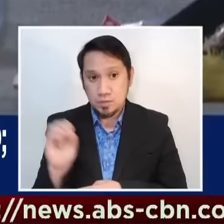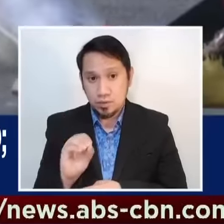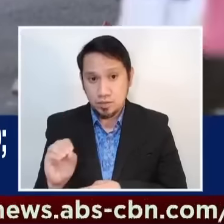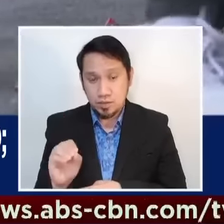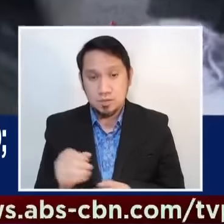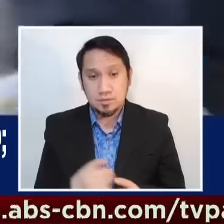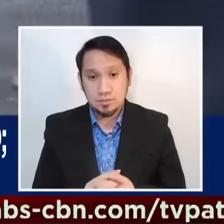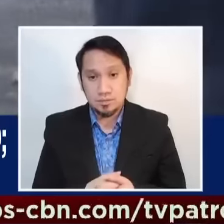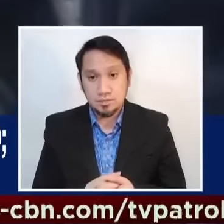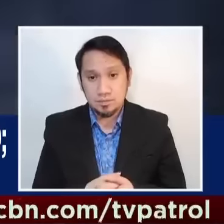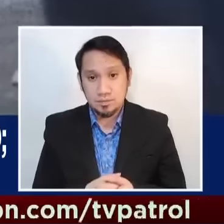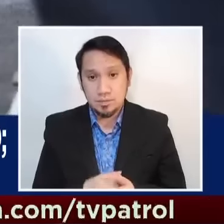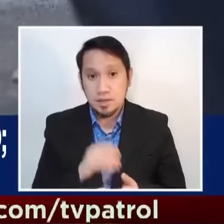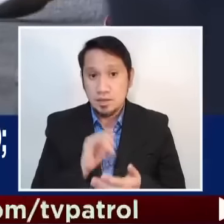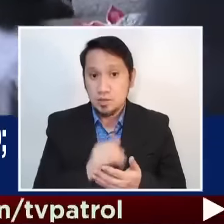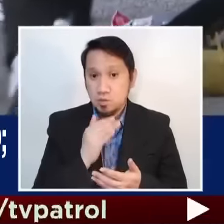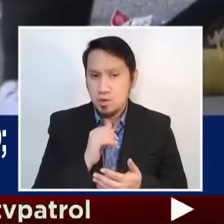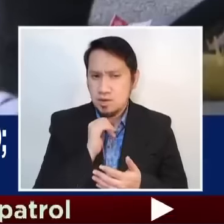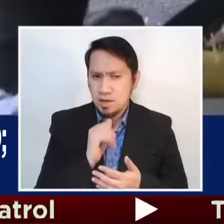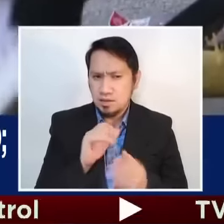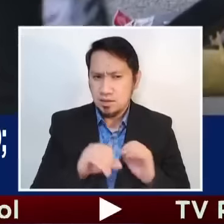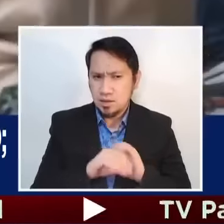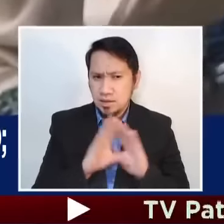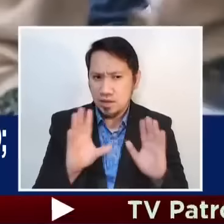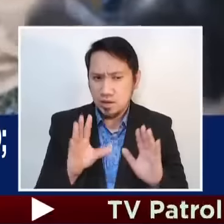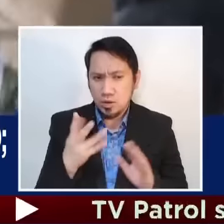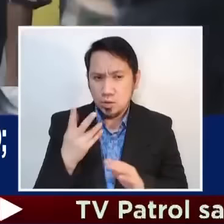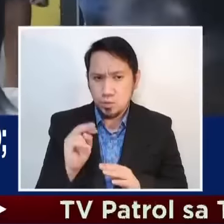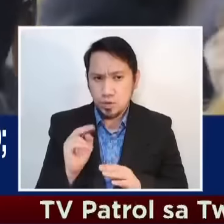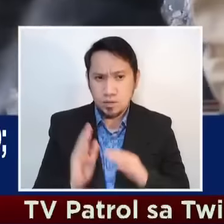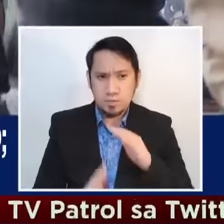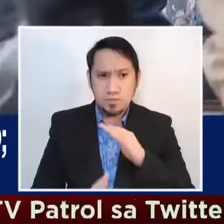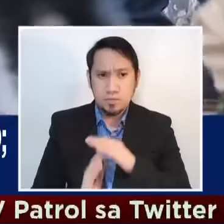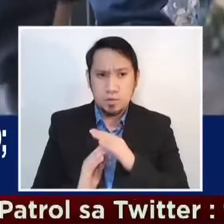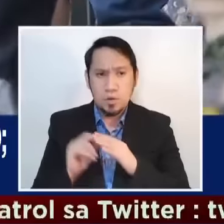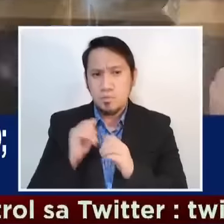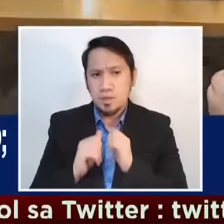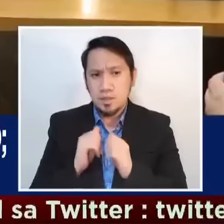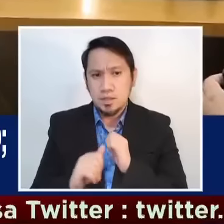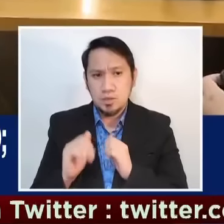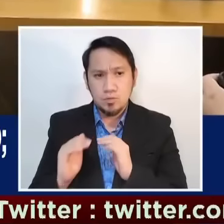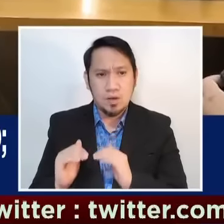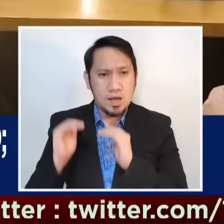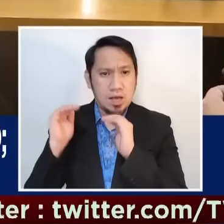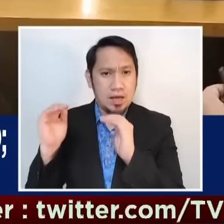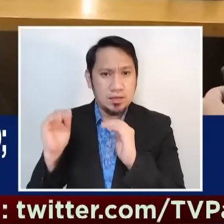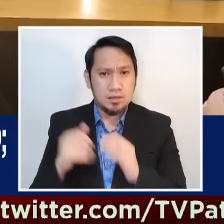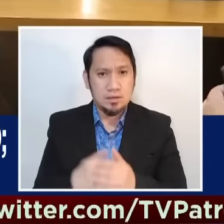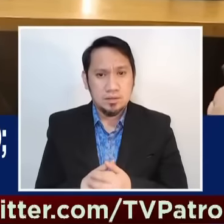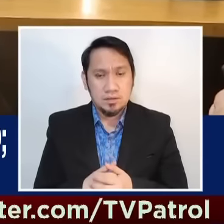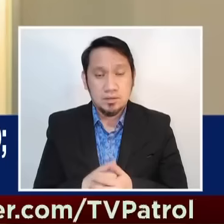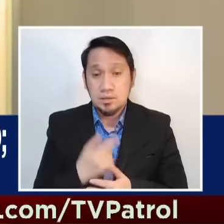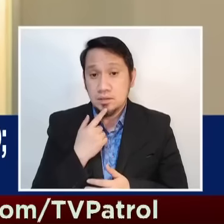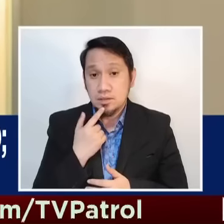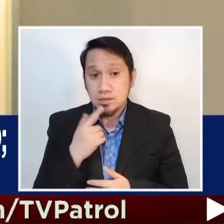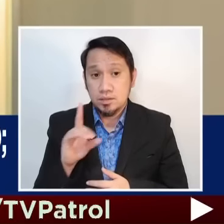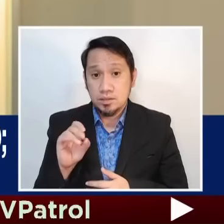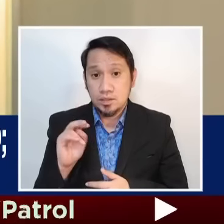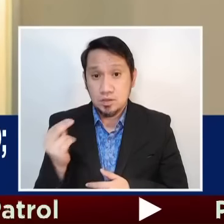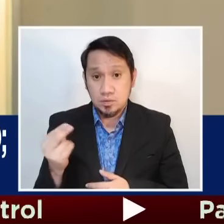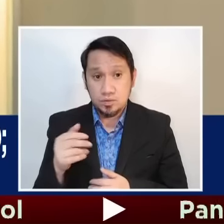20. Kaya hindi pa malinaw kung kailan maaabot ang peak ng COVID cases sa rehiyon. Sabi ni Department of Health Officer in Charge